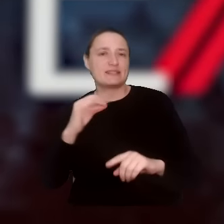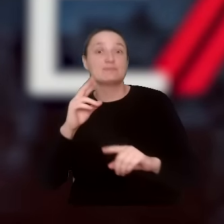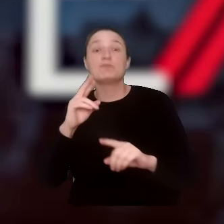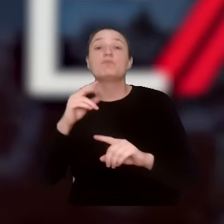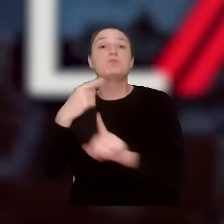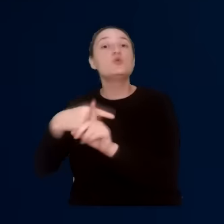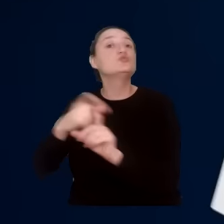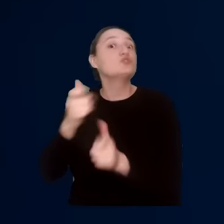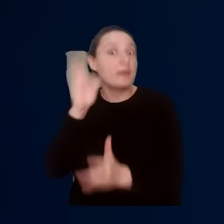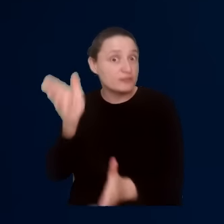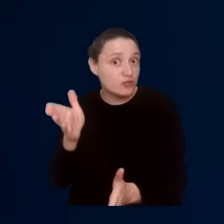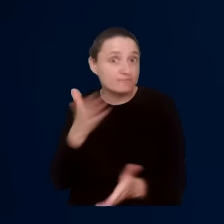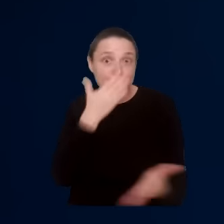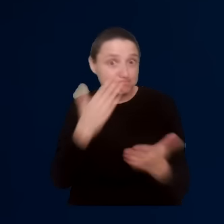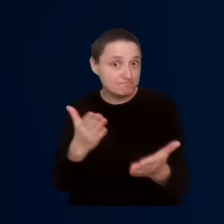czeka.